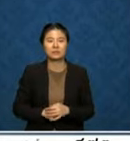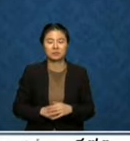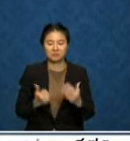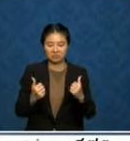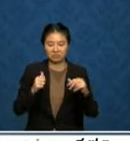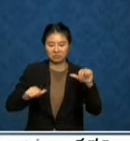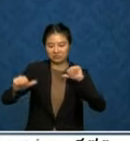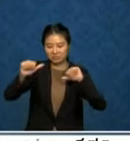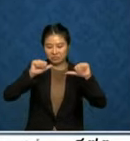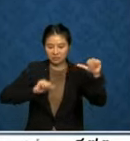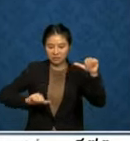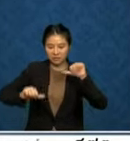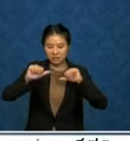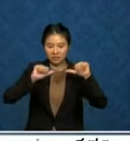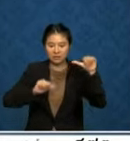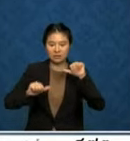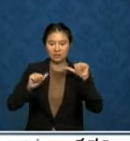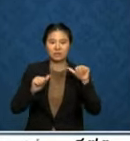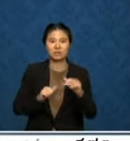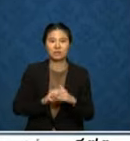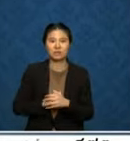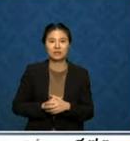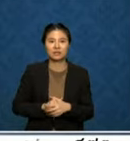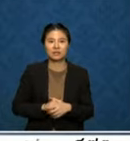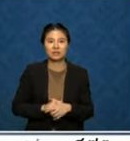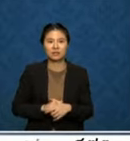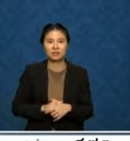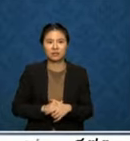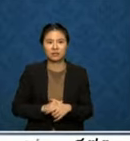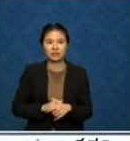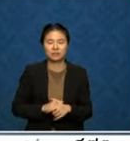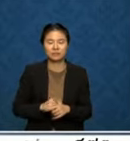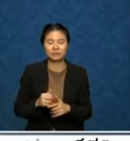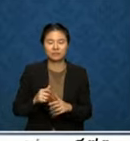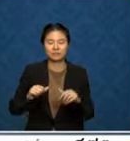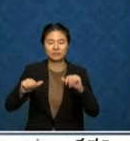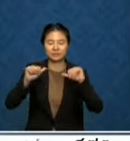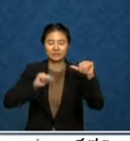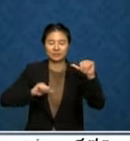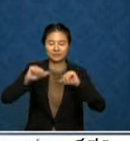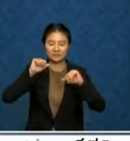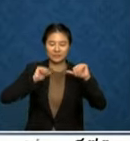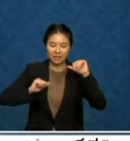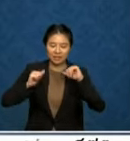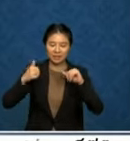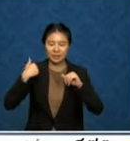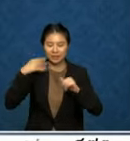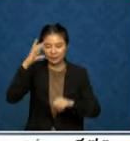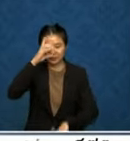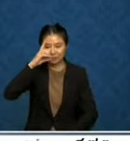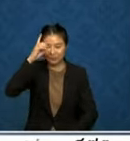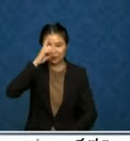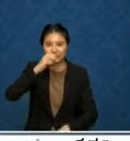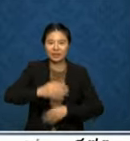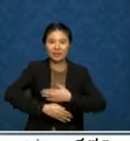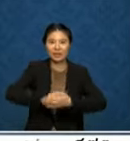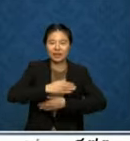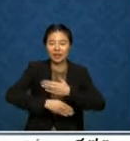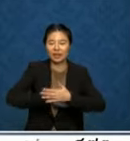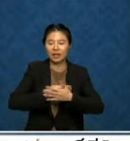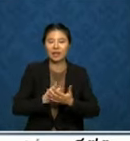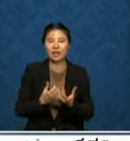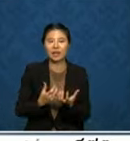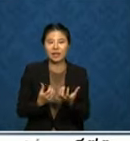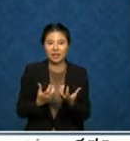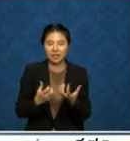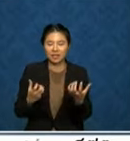อยู่ช่องตัวเลขน้อยๆนะฮะเพลิงบาปเพลิงบุญอะไรทำนองเนี้ยก็เธอก็ขายผลิตภัณฑ์ที่บ